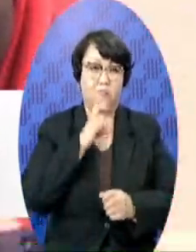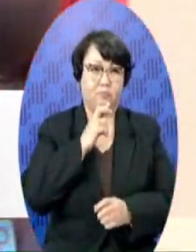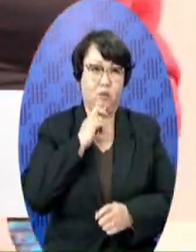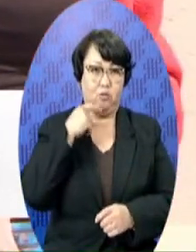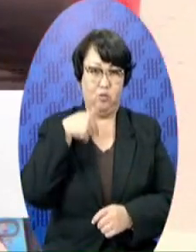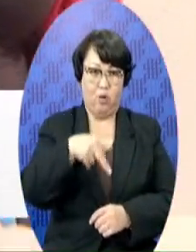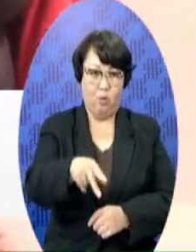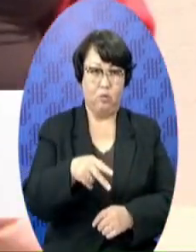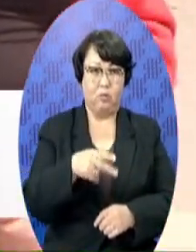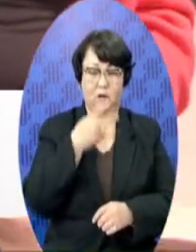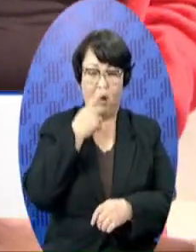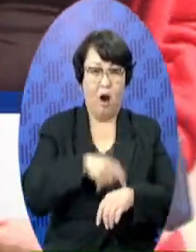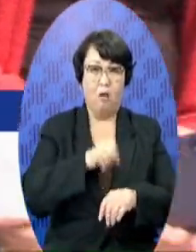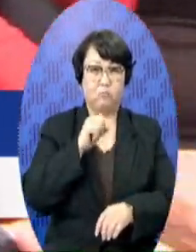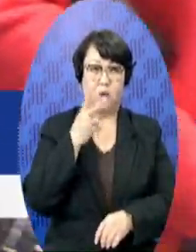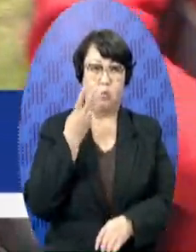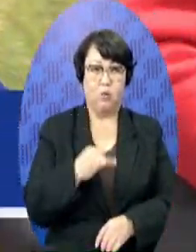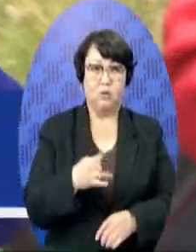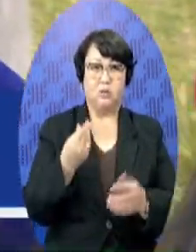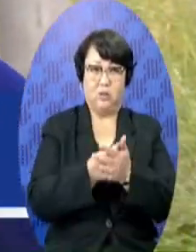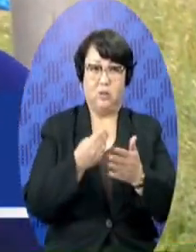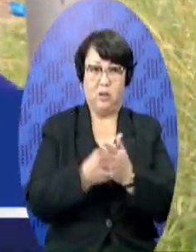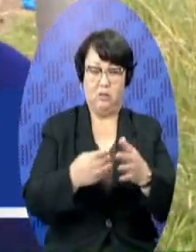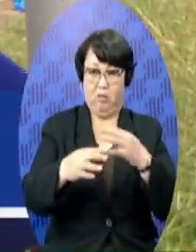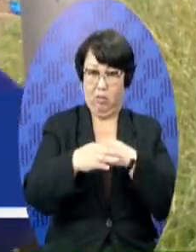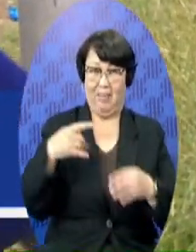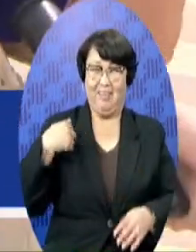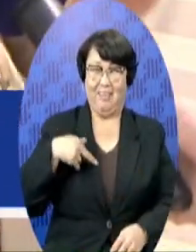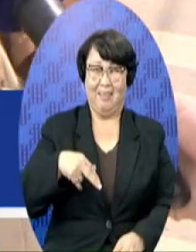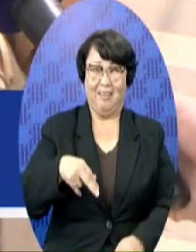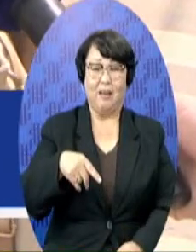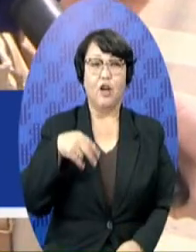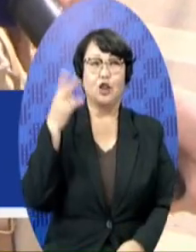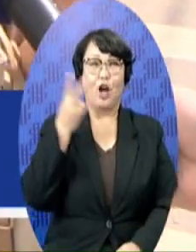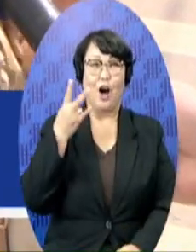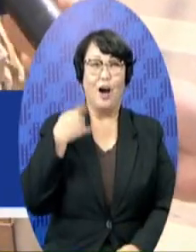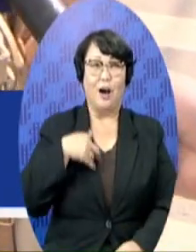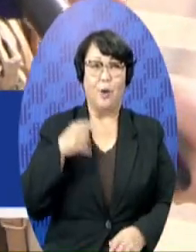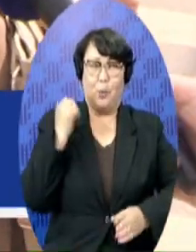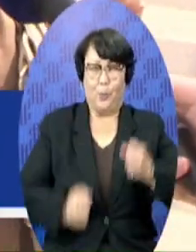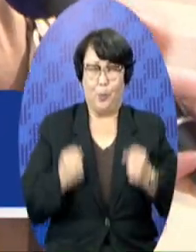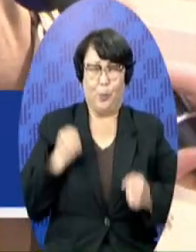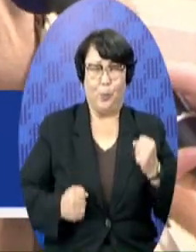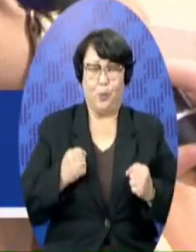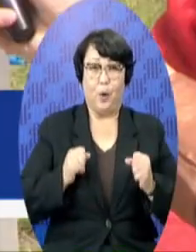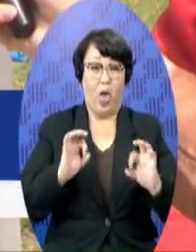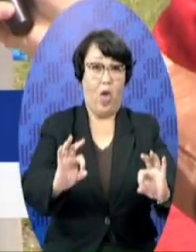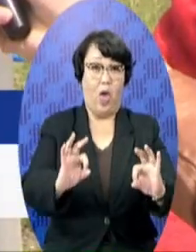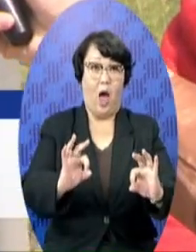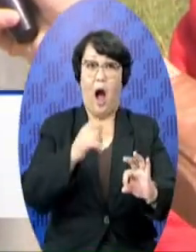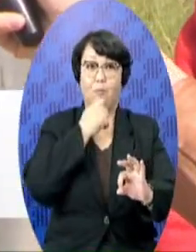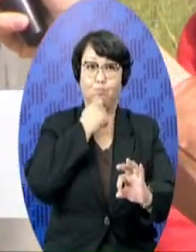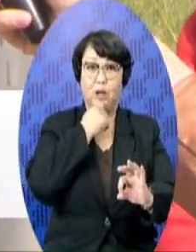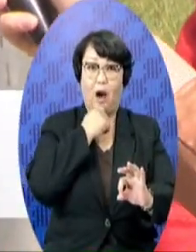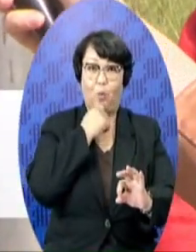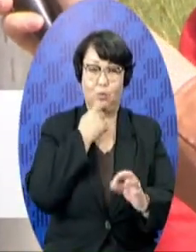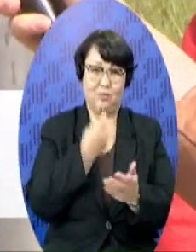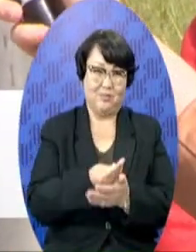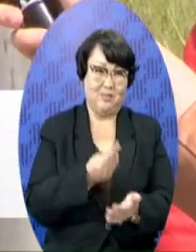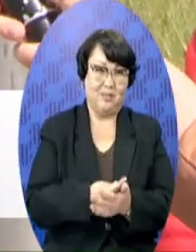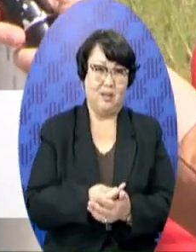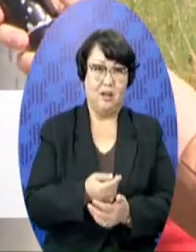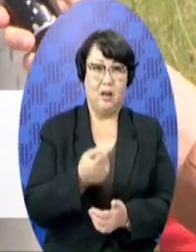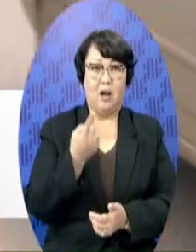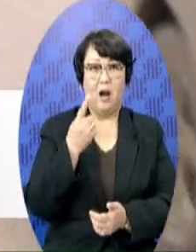Дармаар нь намчдаггүй, яг замынхаа талд нь явж байхад улаан гэрэл насчдаг. Яг гүйгээл дараа хайхт намчихгүй ерөөсө 10 идэхгүй юм ч юм